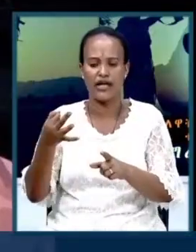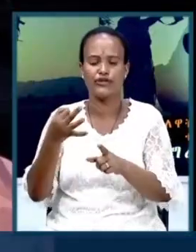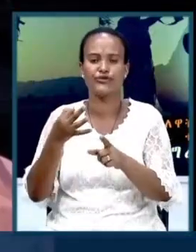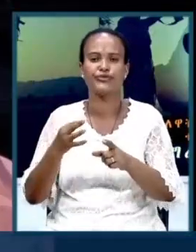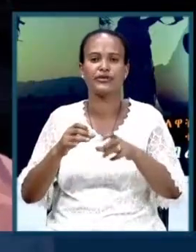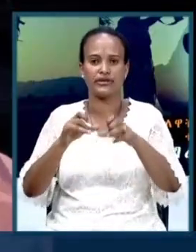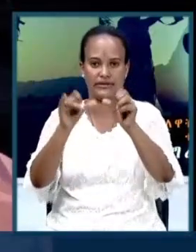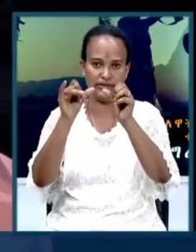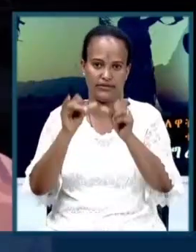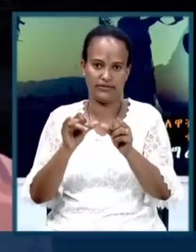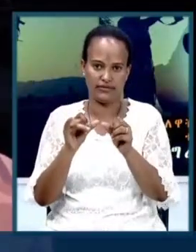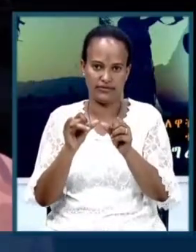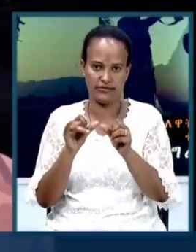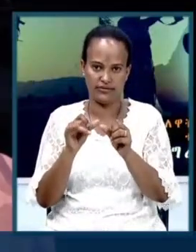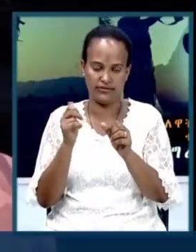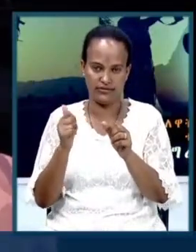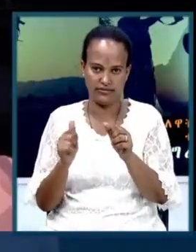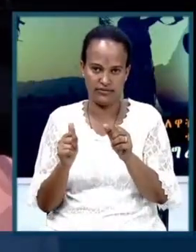ንኽጓሃር